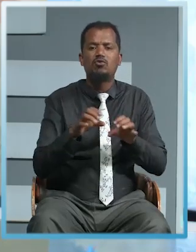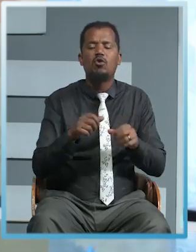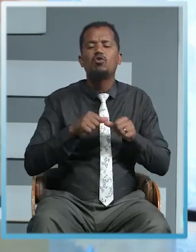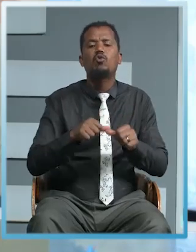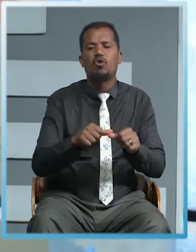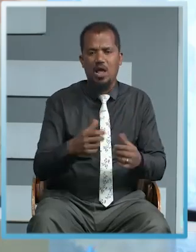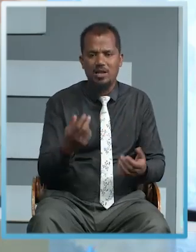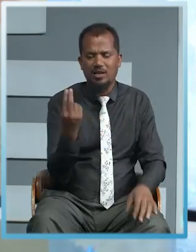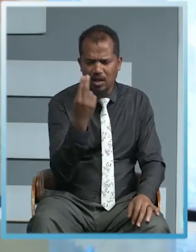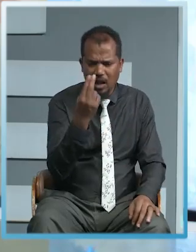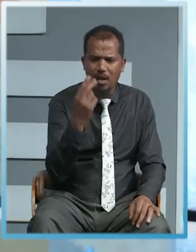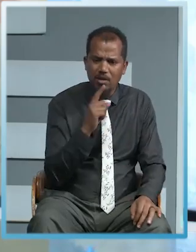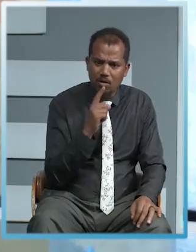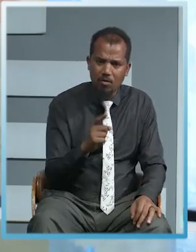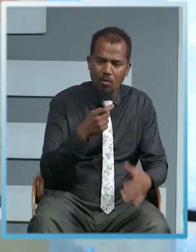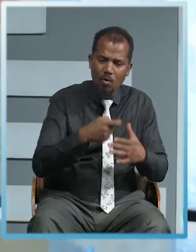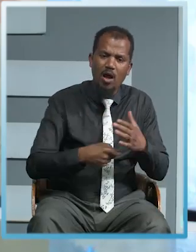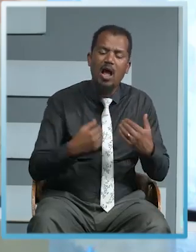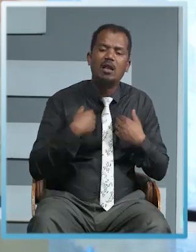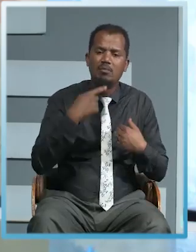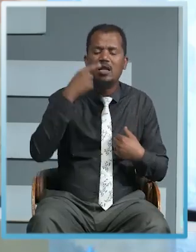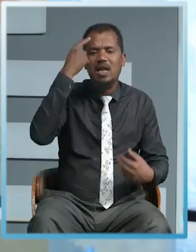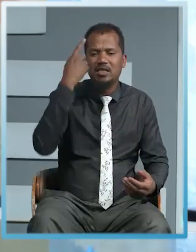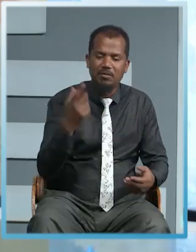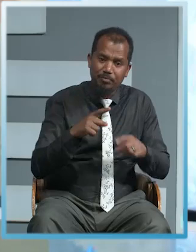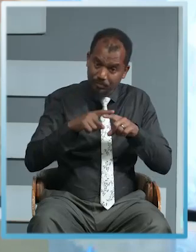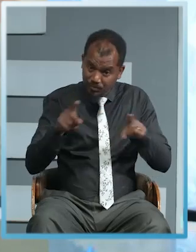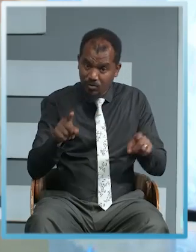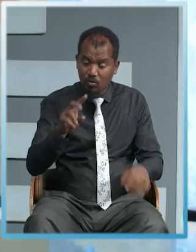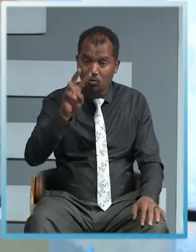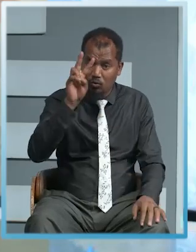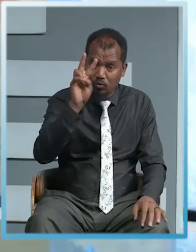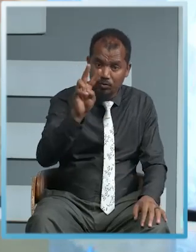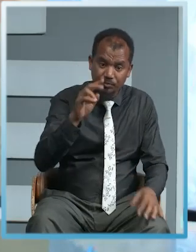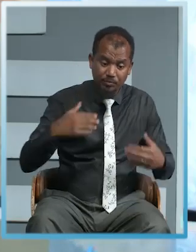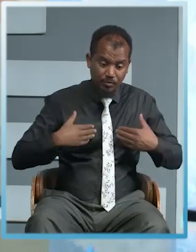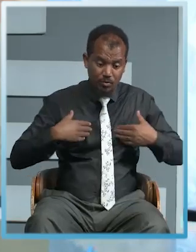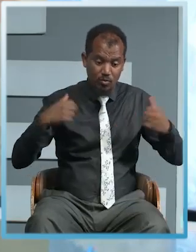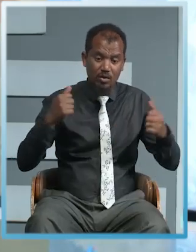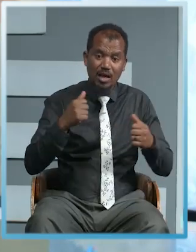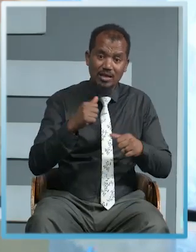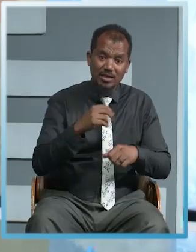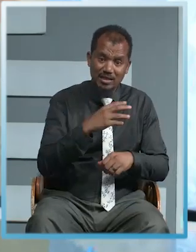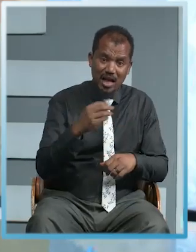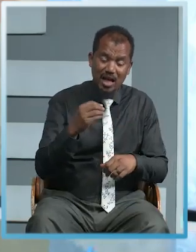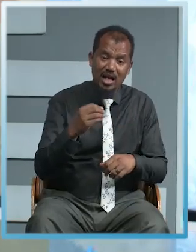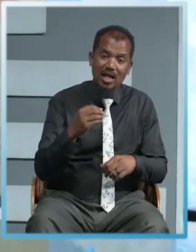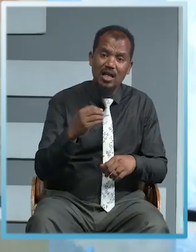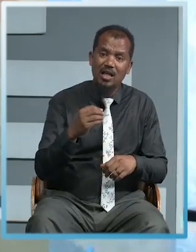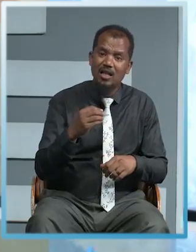ስቲል ቫሊድ ነው ዋጋ ያለው ብለን እናስባለን ማለት ነው። በተለይ ደግሞ ሁለቱ እነዚህ ወጣት ላይ መስራትና